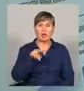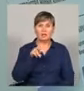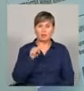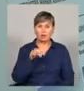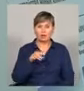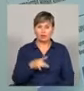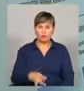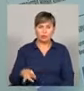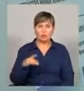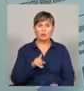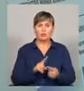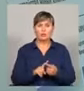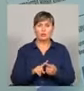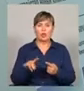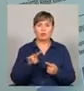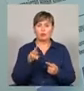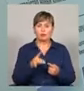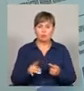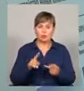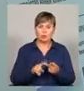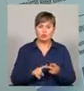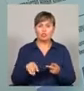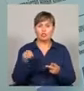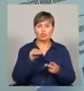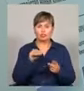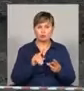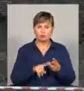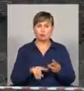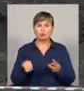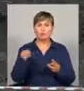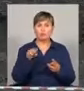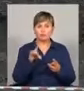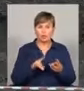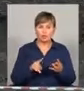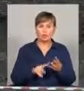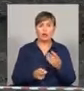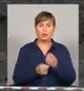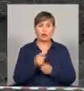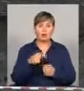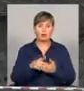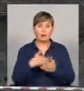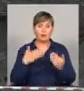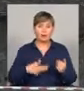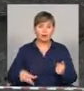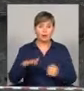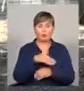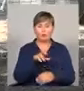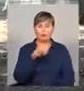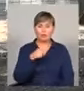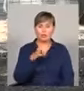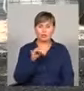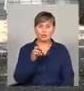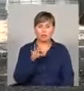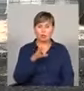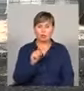районе, районе Наурузбайском, Жетысузском и Турксибском районе. Появится новая парковая зона и по улице Байсейтовой. Территорию